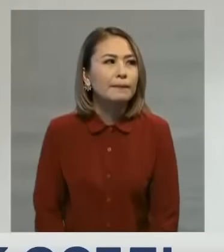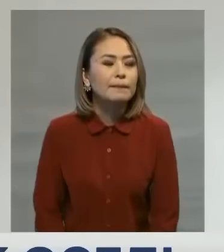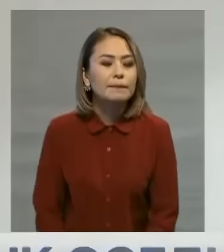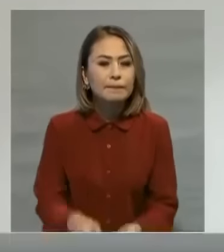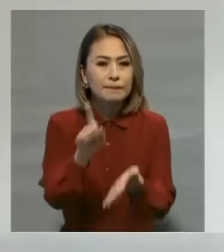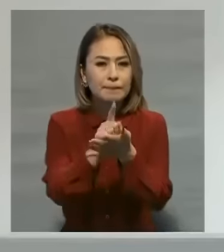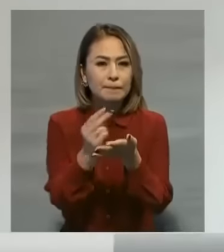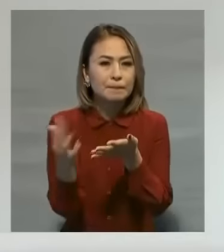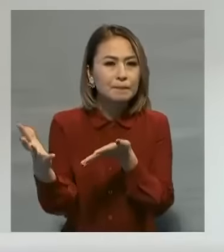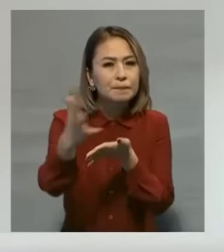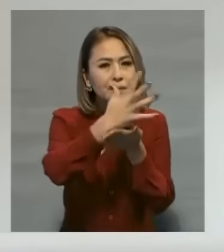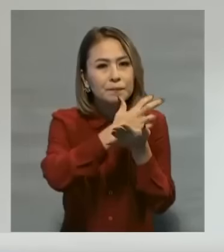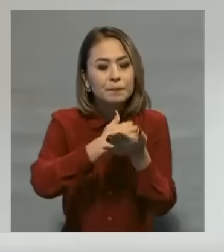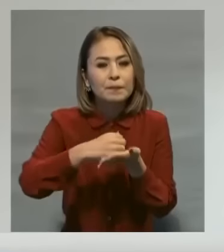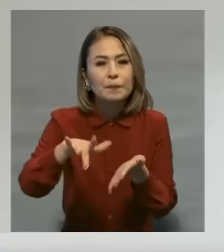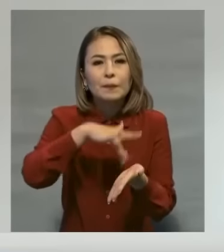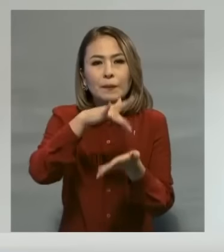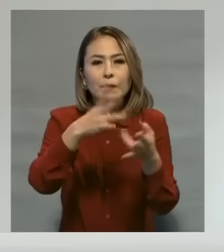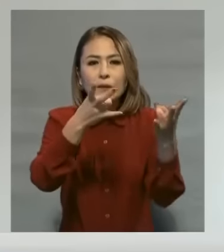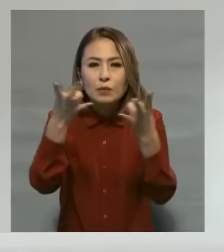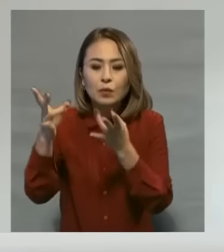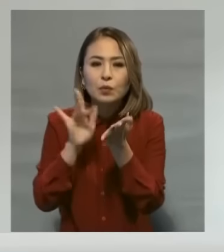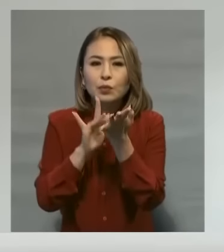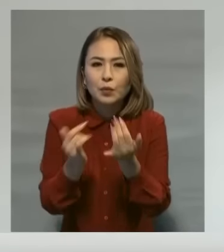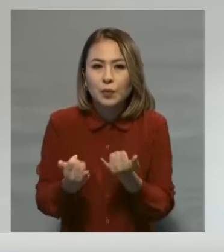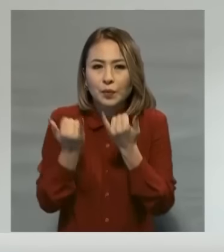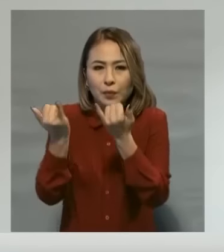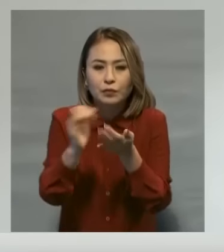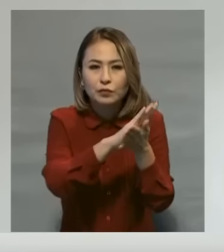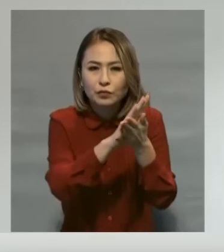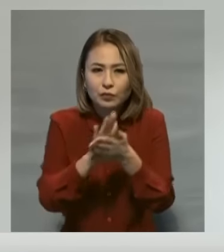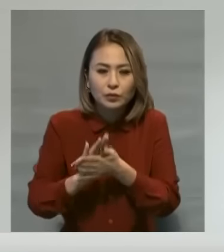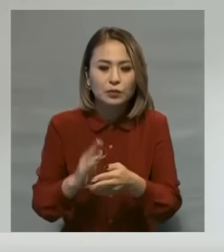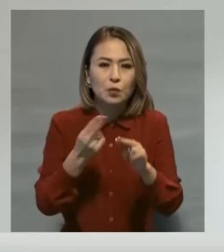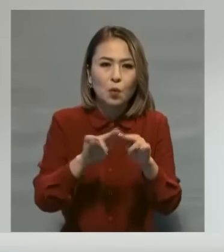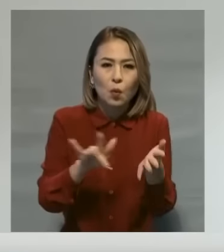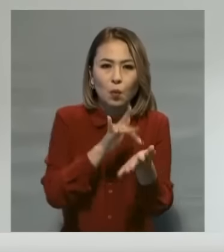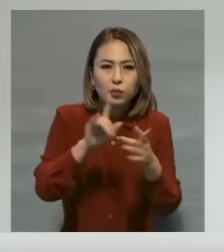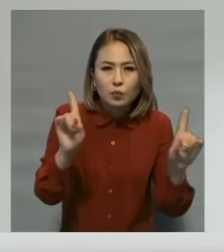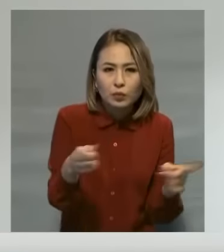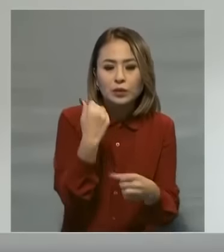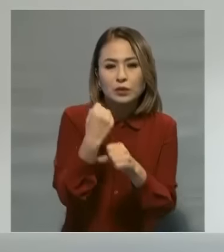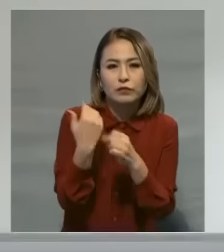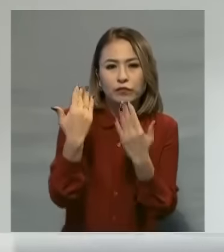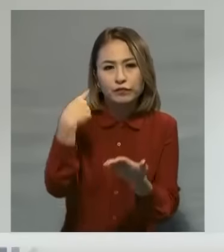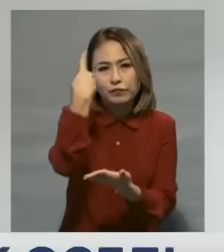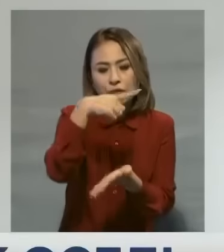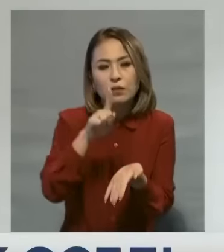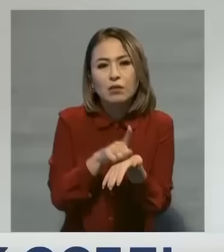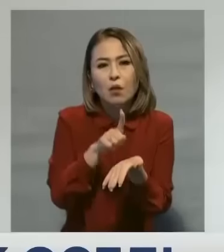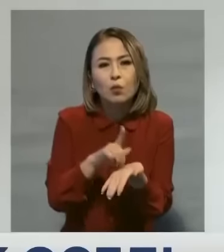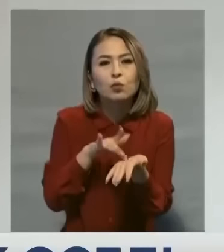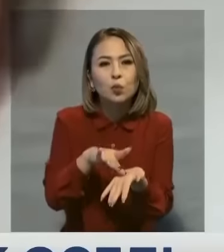Салықтан жиналған қаржының бәрі қала қажеттілігіне, туристердің игілігіне жұмсалады. Бізде бұл ақыны қайда жұмсау бойынша арнайы бағдарлама да